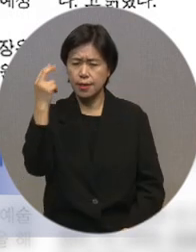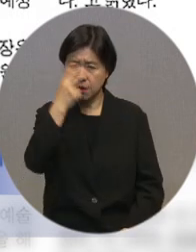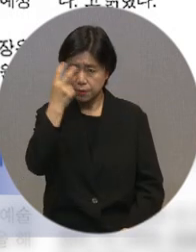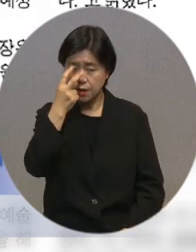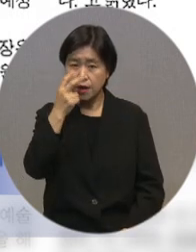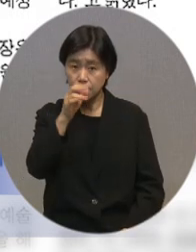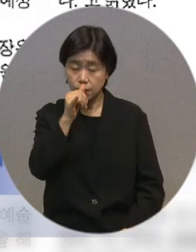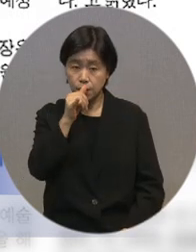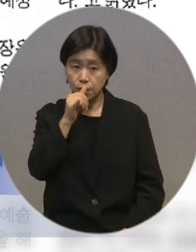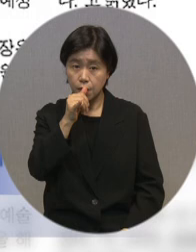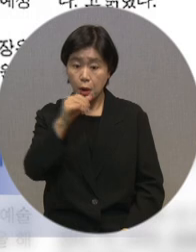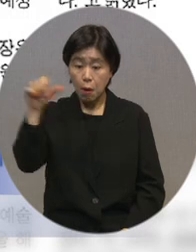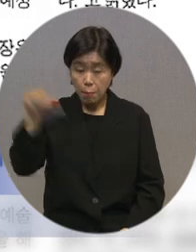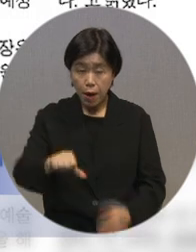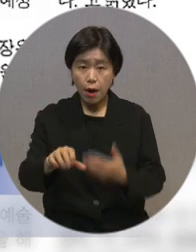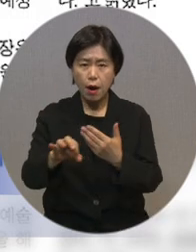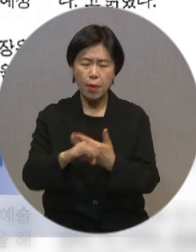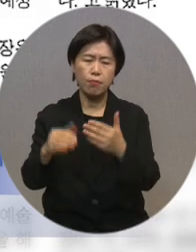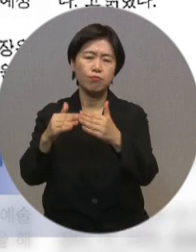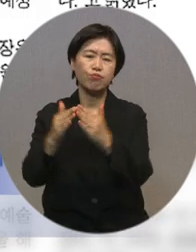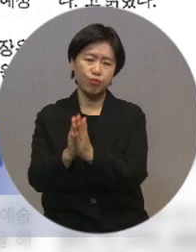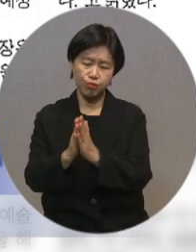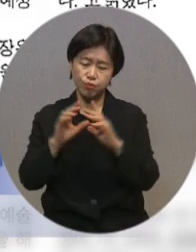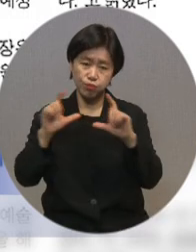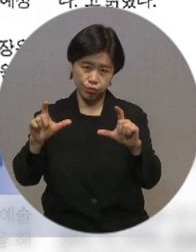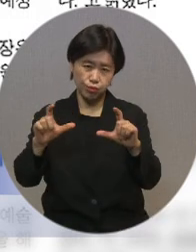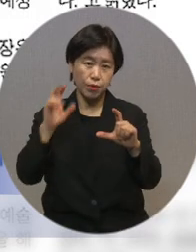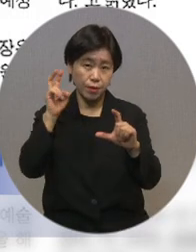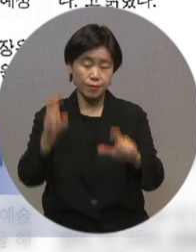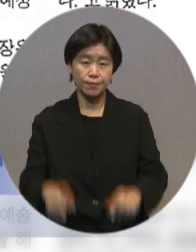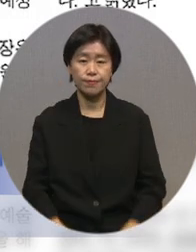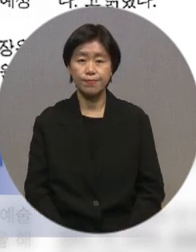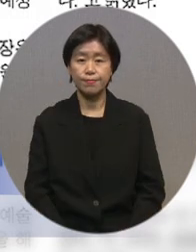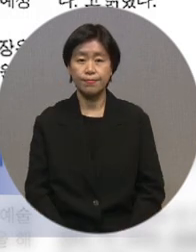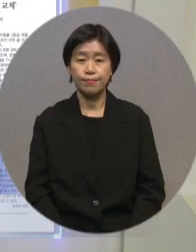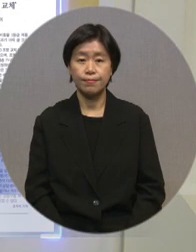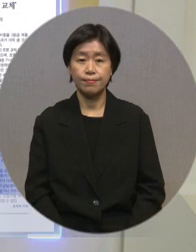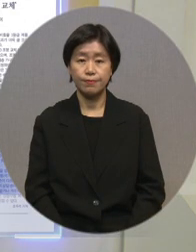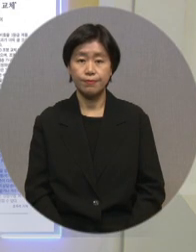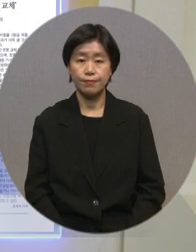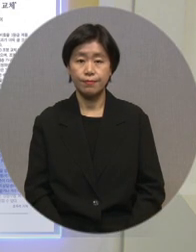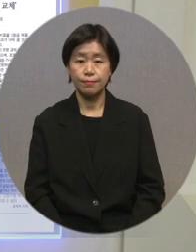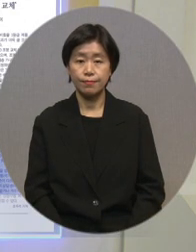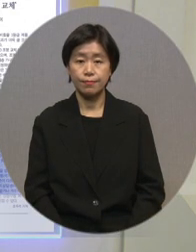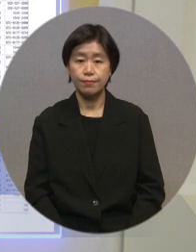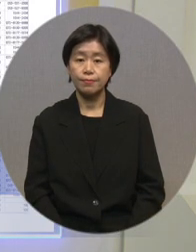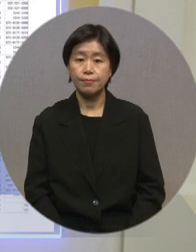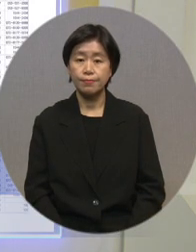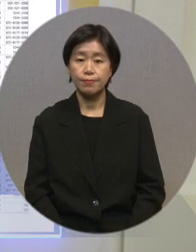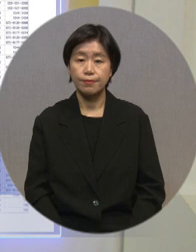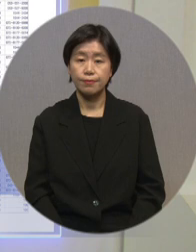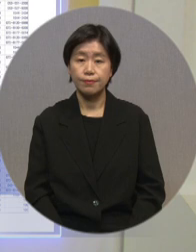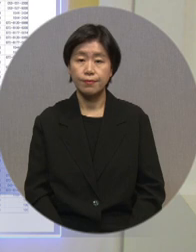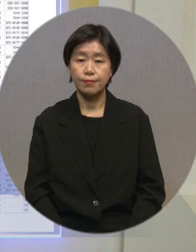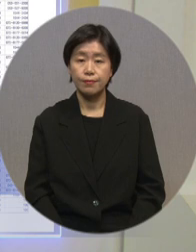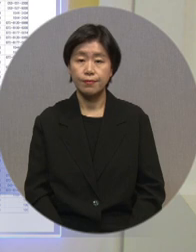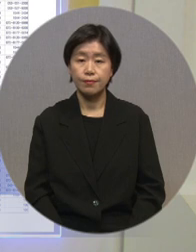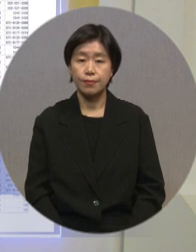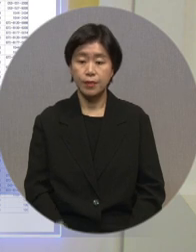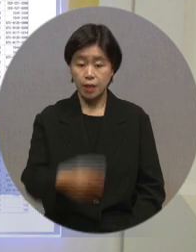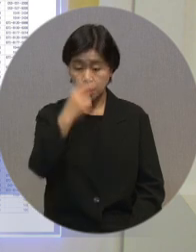탈락한 기간의 경우 폐업 처리한다고 밝혔습니다 장애인 신문 면입니다